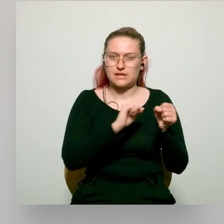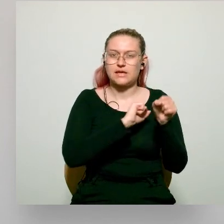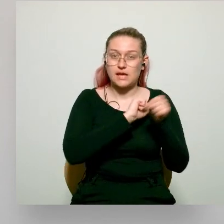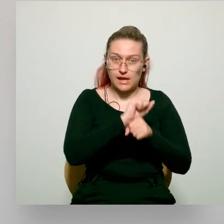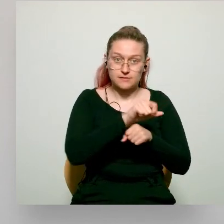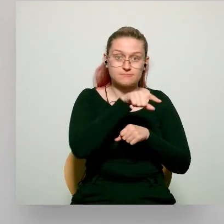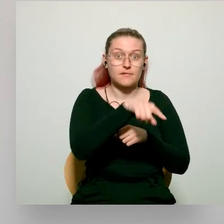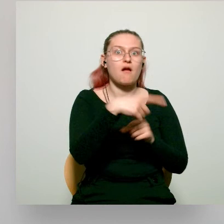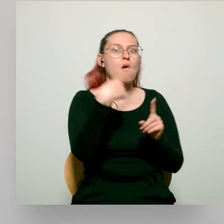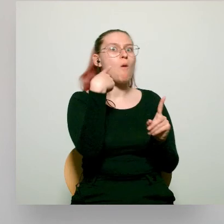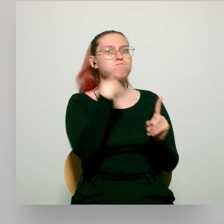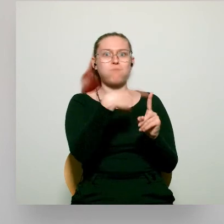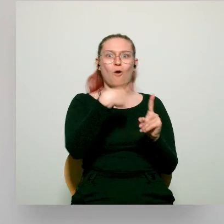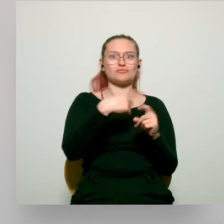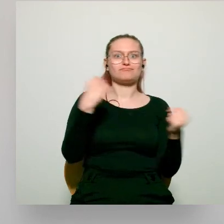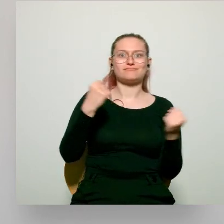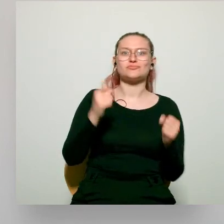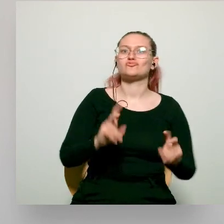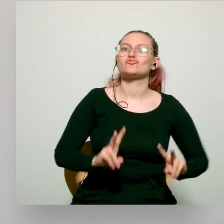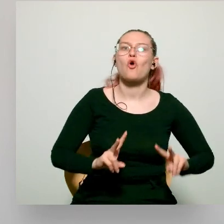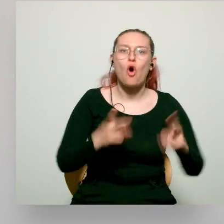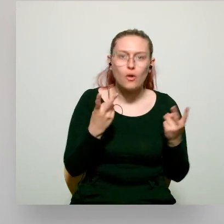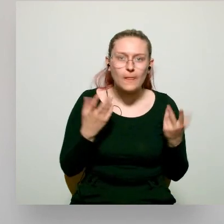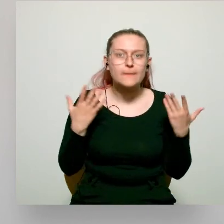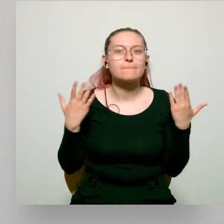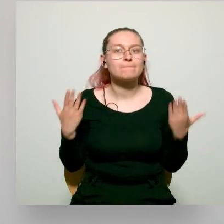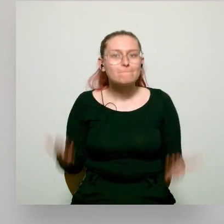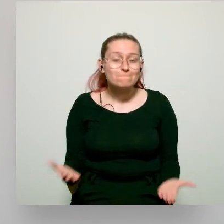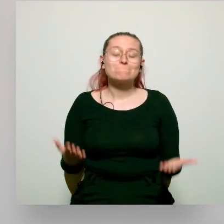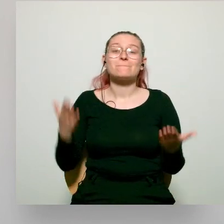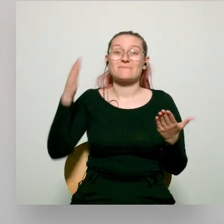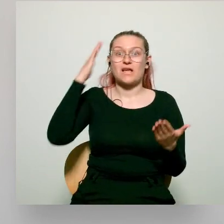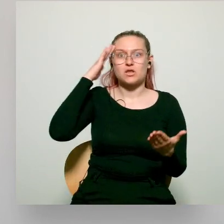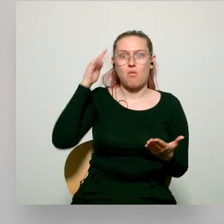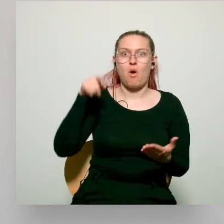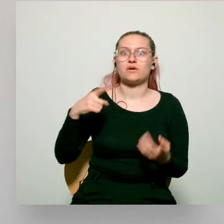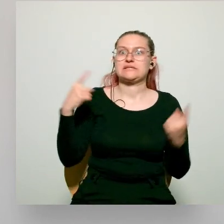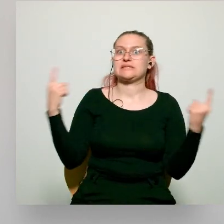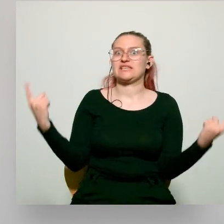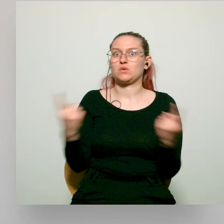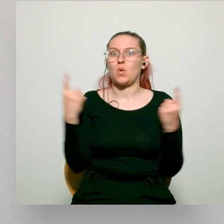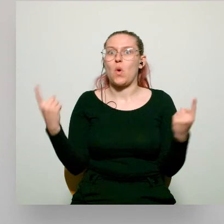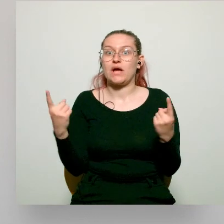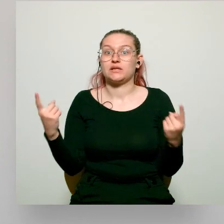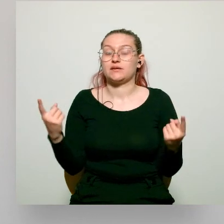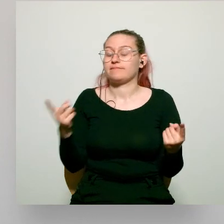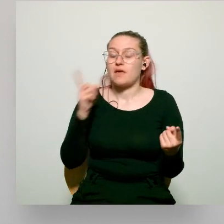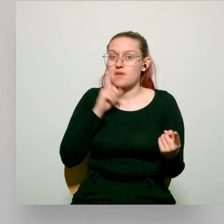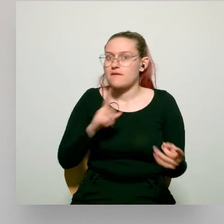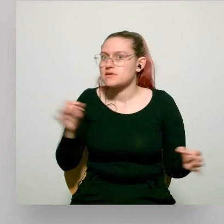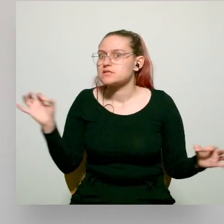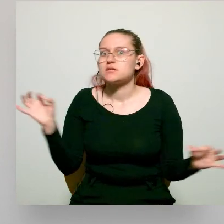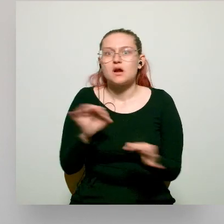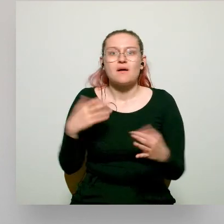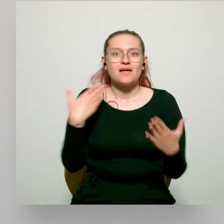że ranga i dramatyzm tych wydarzeń no, musi wzbudzać ogromne emocje